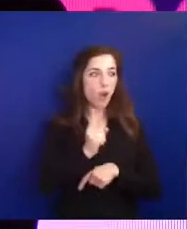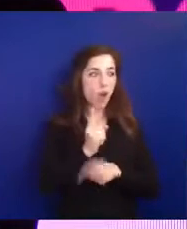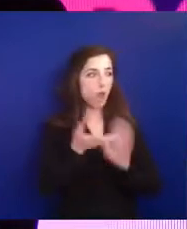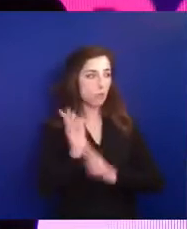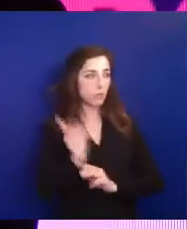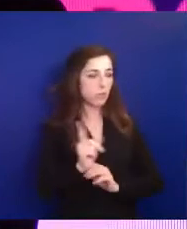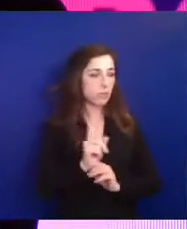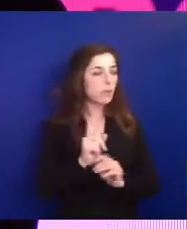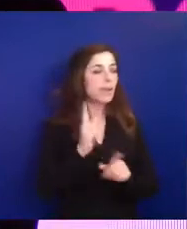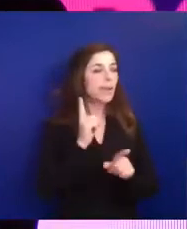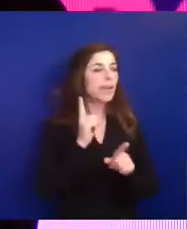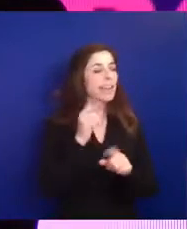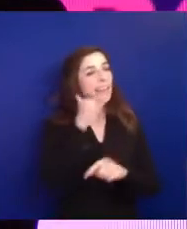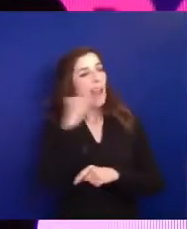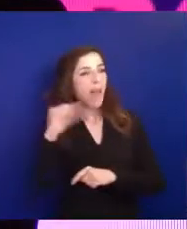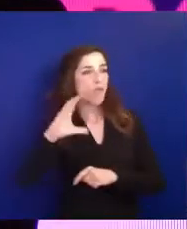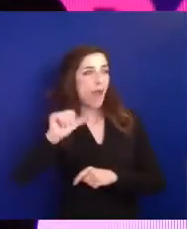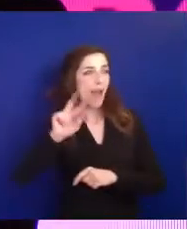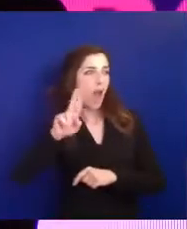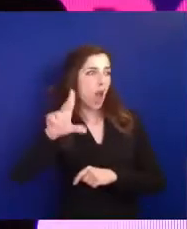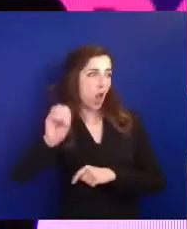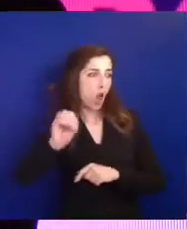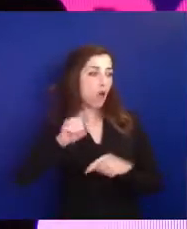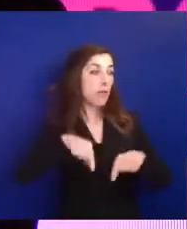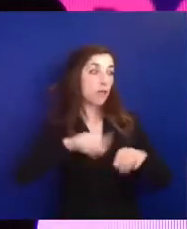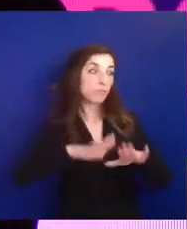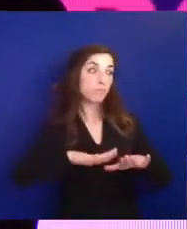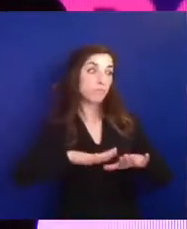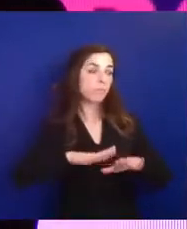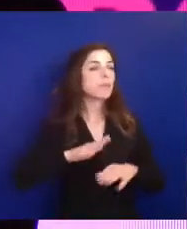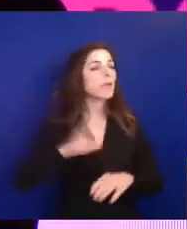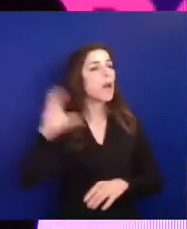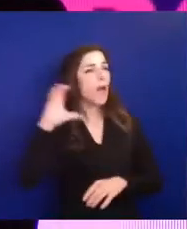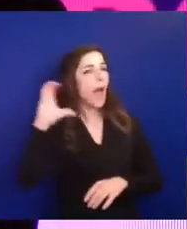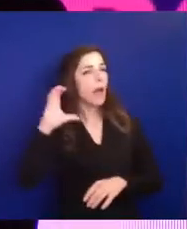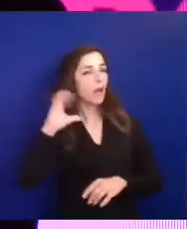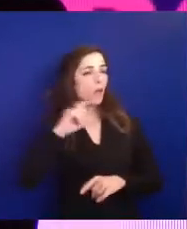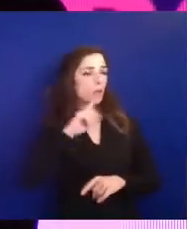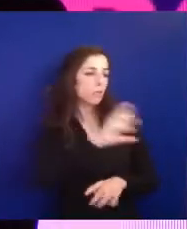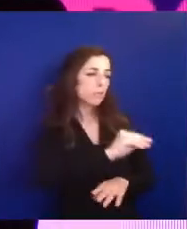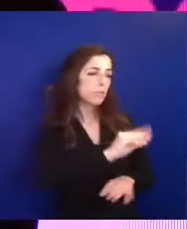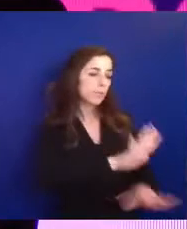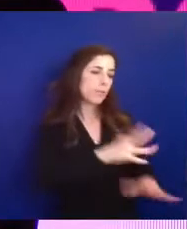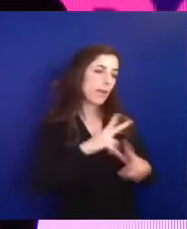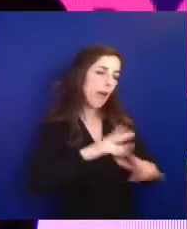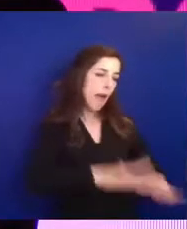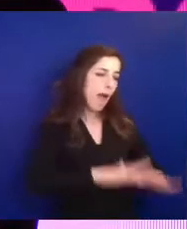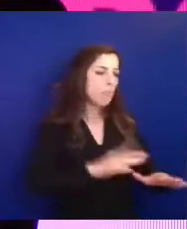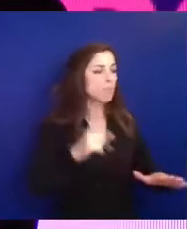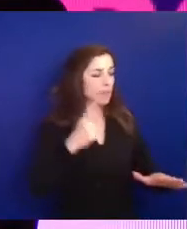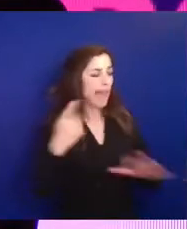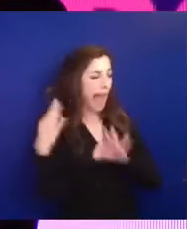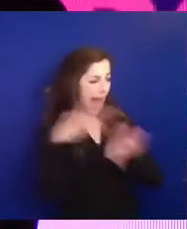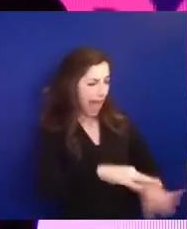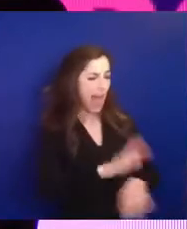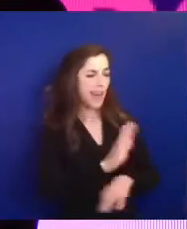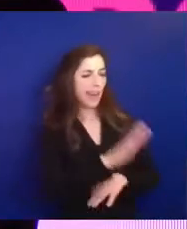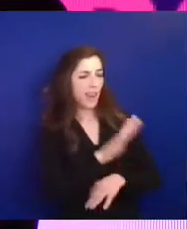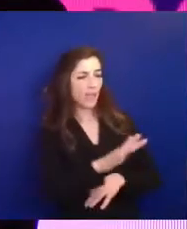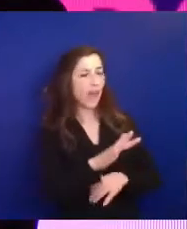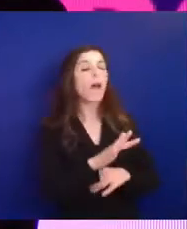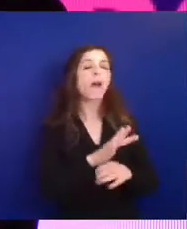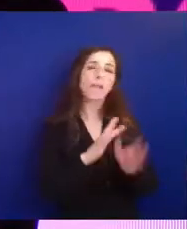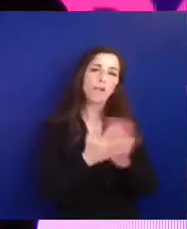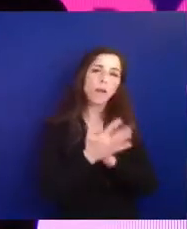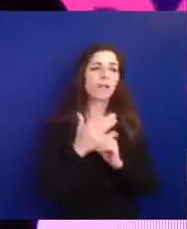di telefonare a carlo carlo dovete tranquillizzare angelo e comunicarli che stavano arrivando e decisero di aspettare